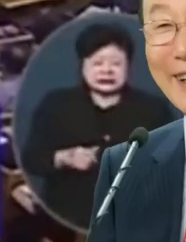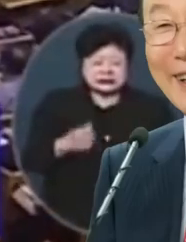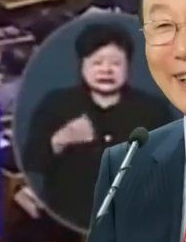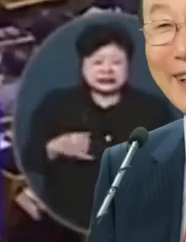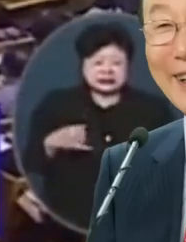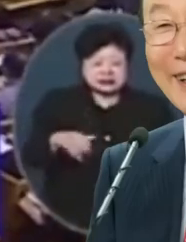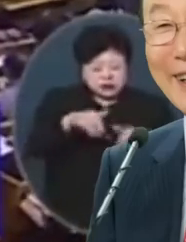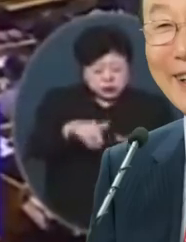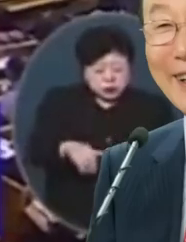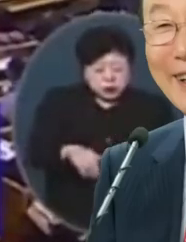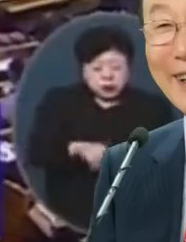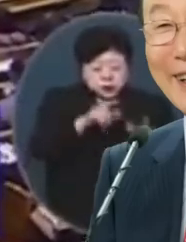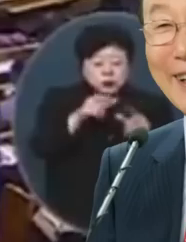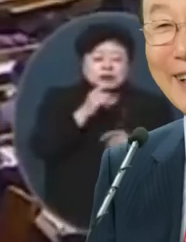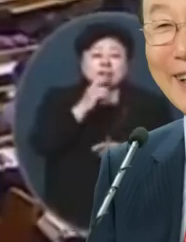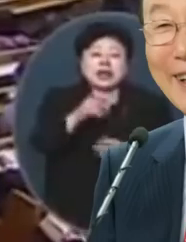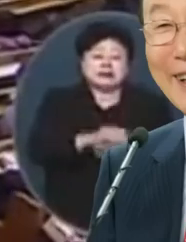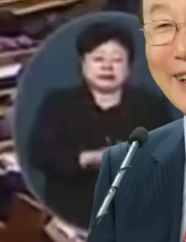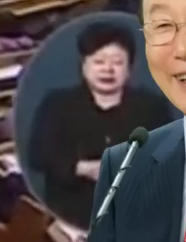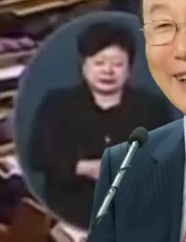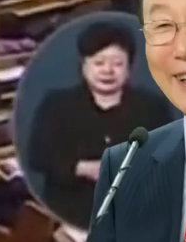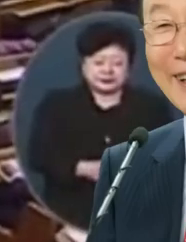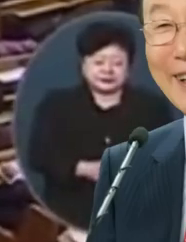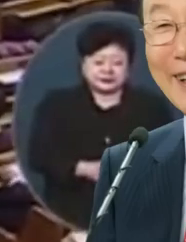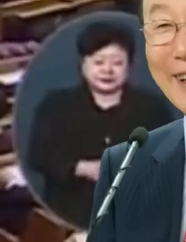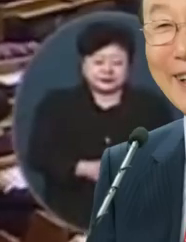종노릇 하였다고 말씀하고 있는 것입니다.